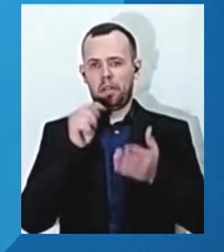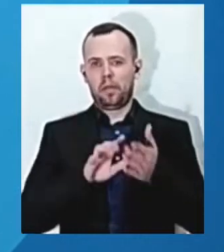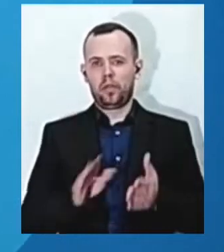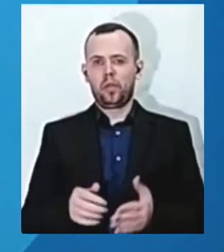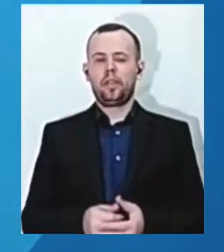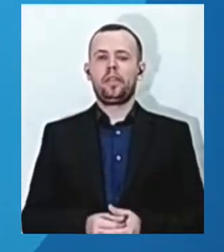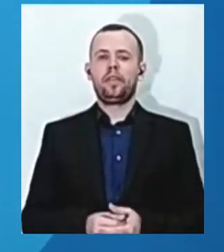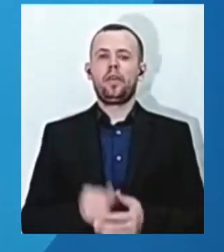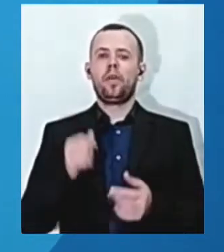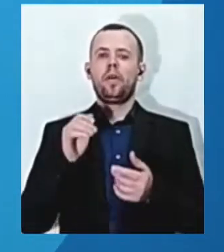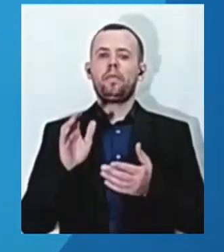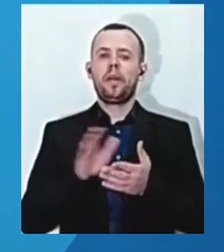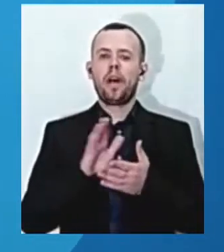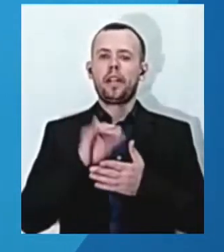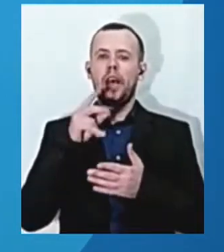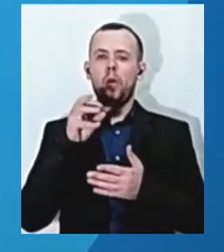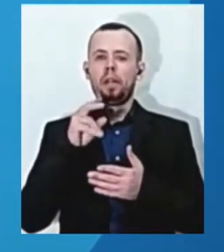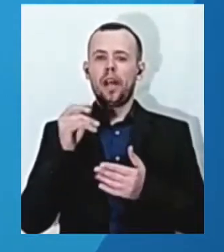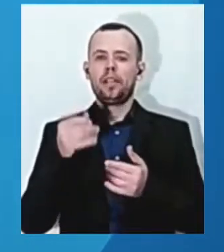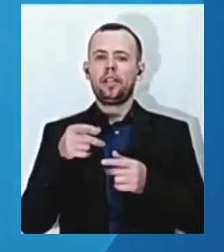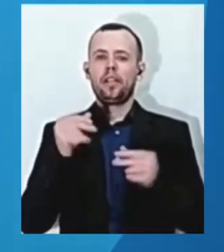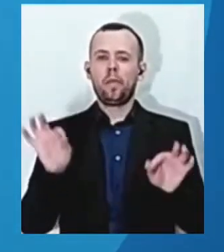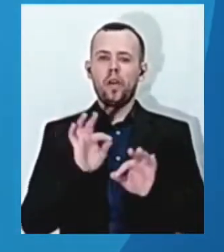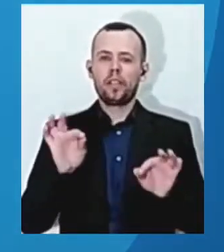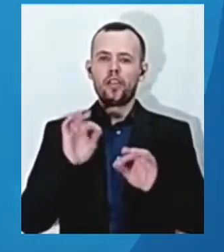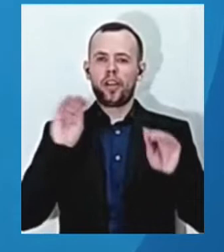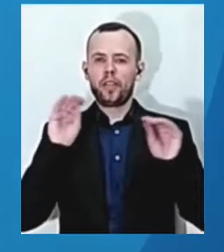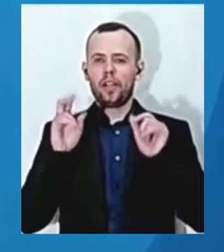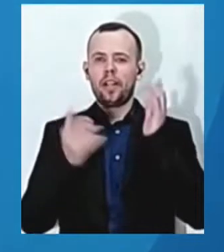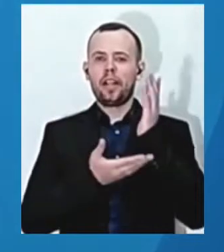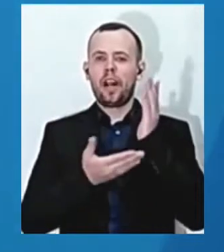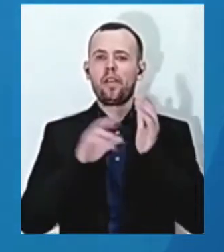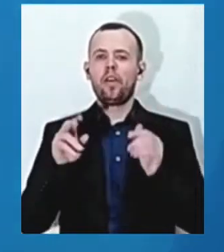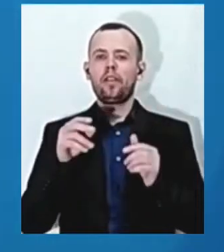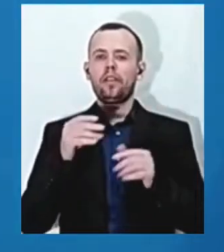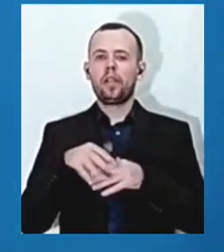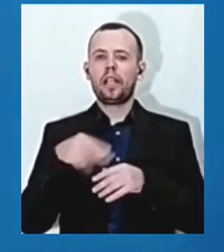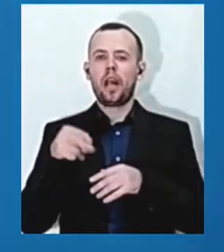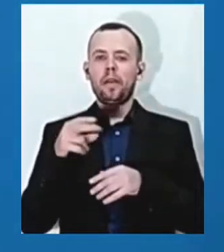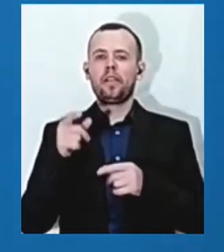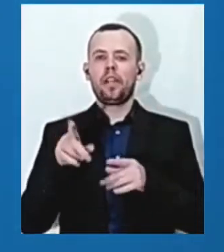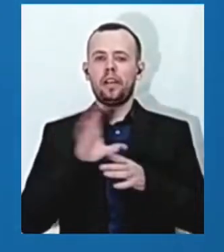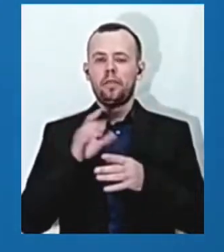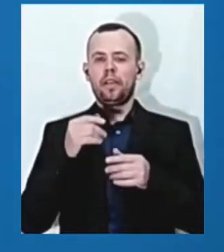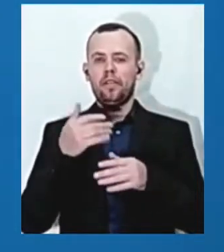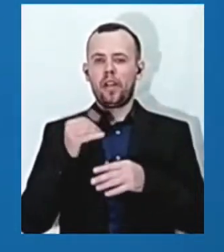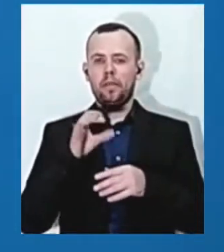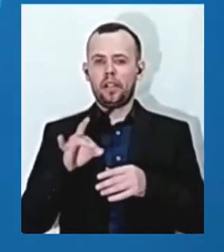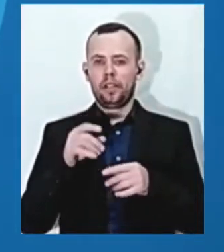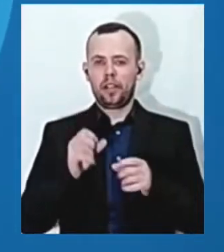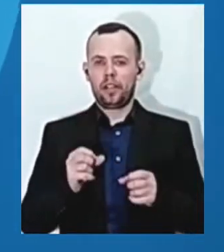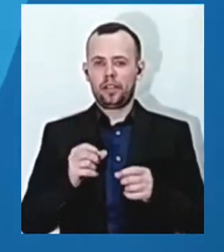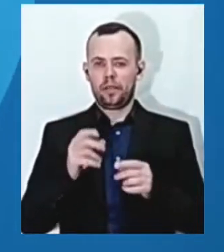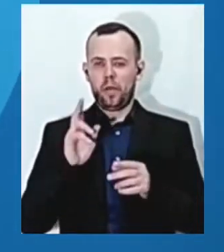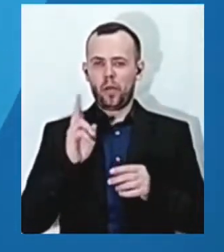прибрати ілюмінацію, дроти та музичні аксесуари на деревах Дерибасівської. Такий припис видали інспектори комунального підприємства «Міст